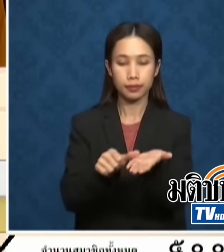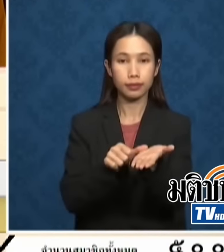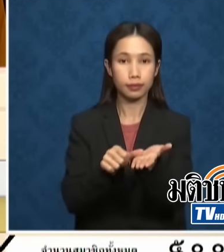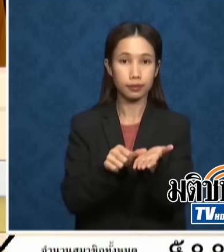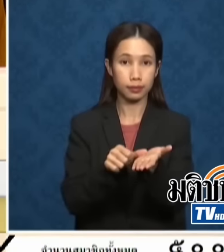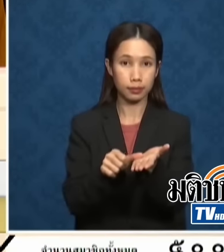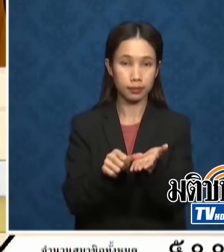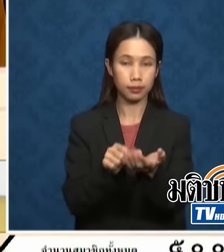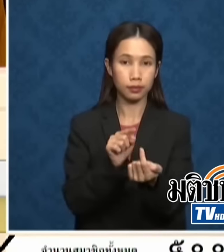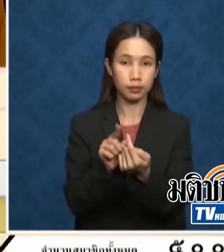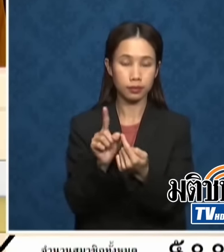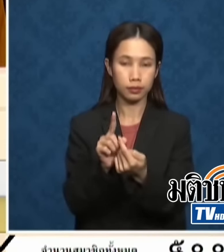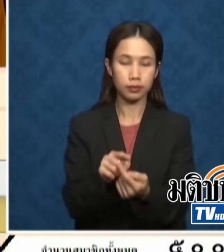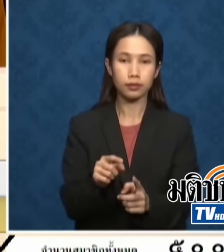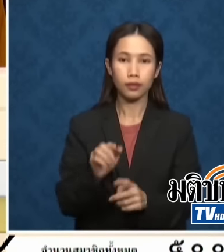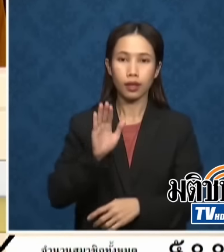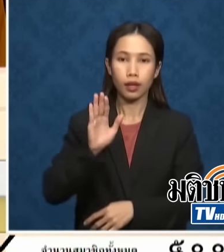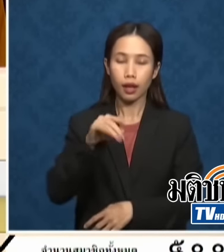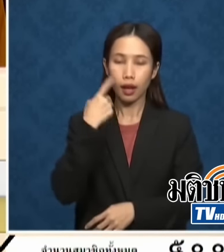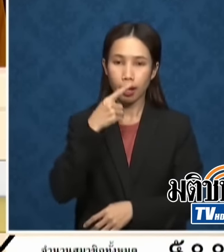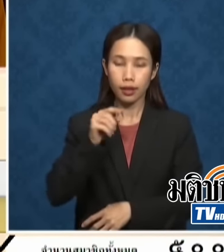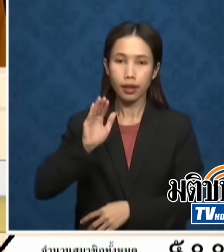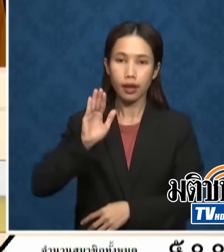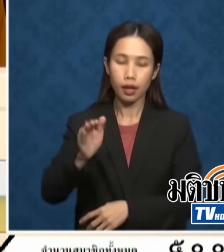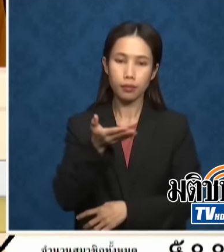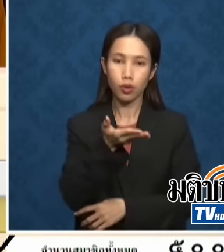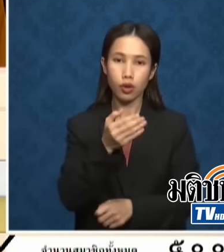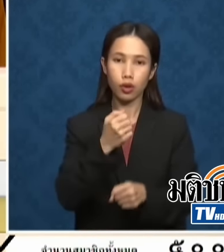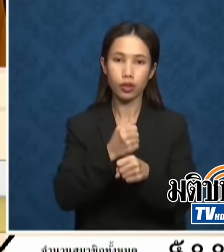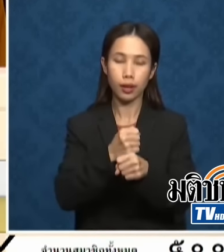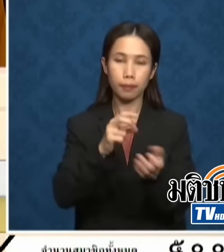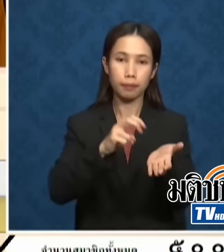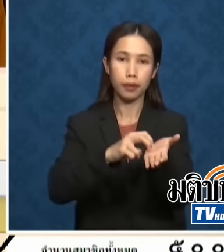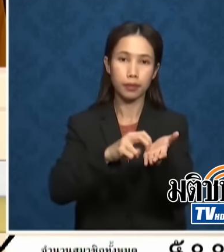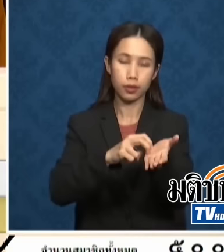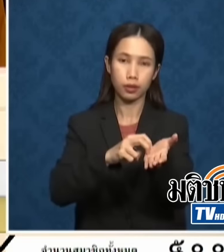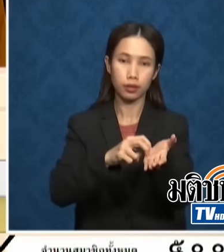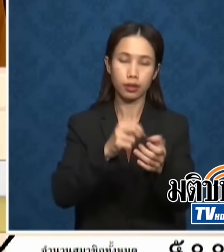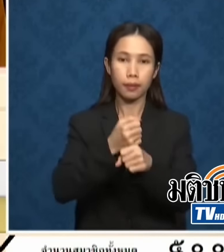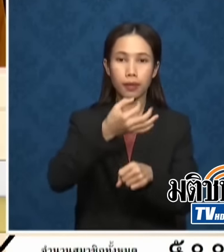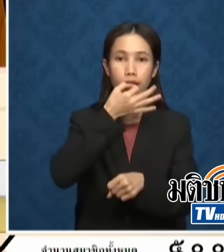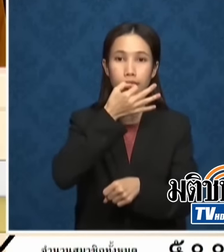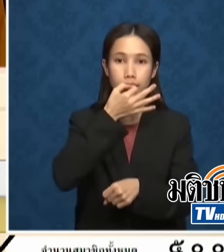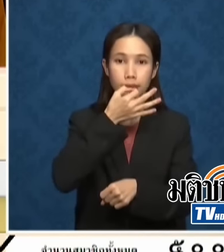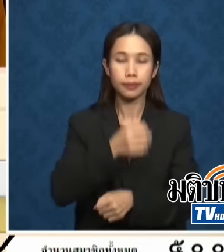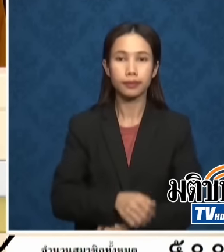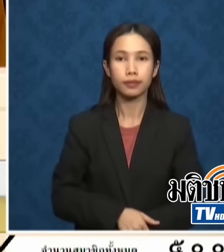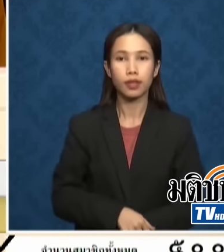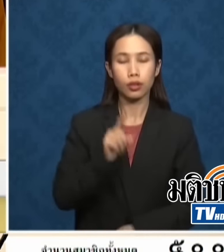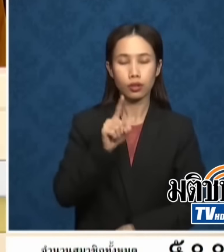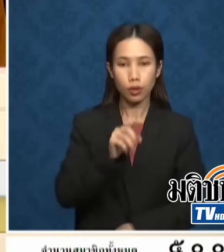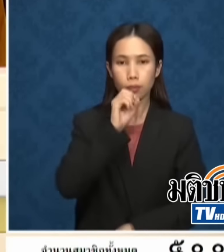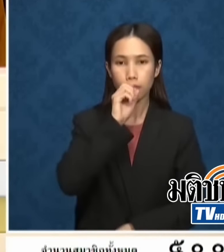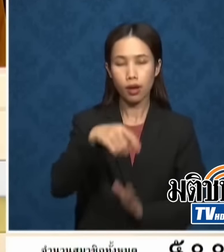ติมลักษณะต้องห้ามของผู้ขออนุญาตใบอนุญาตทำการประมงโดยให้จำกัดเห